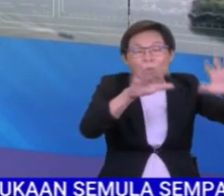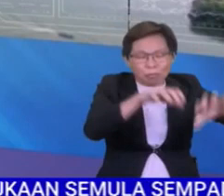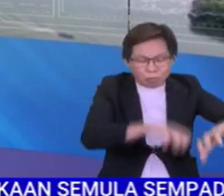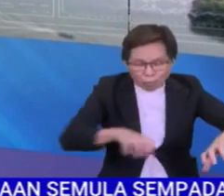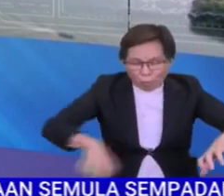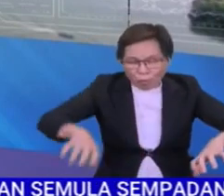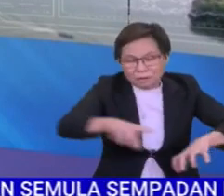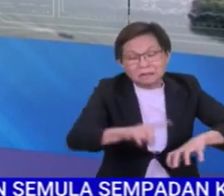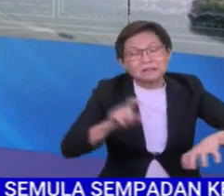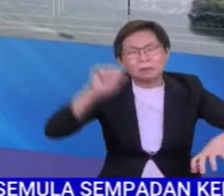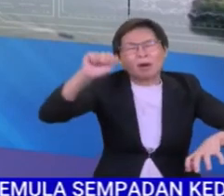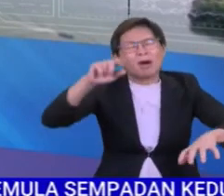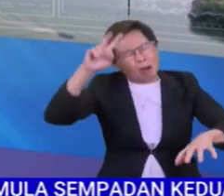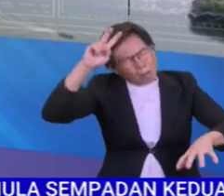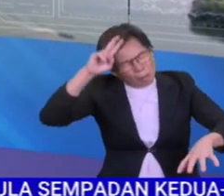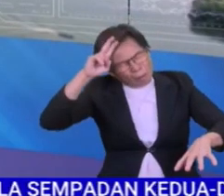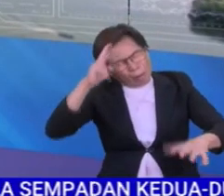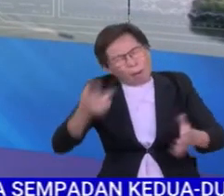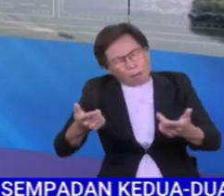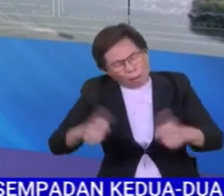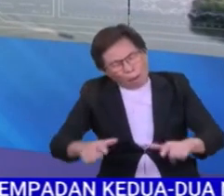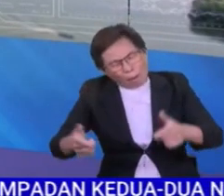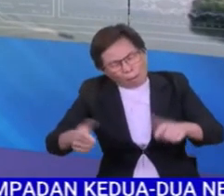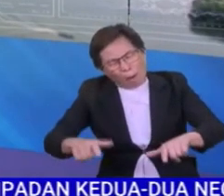dikal ser Danda